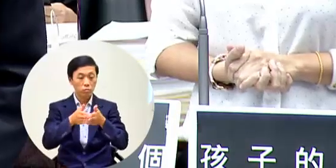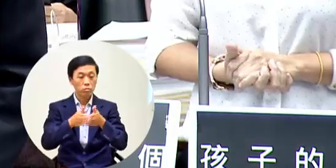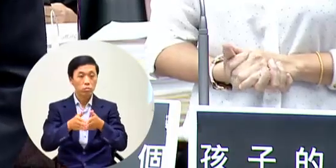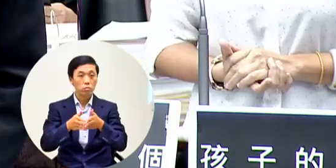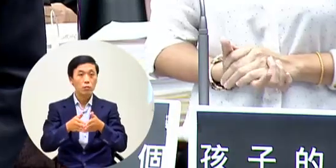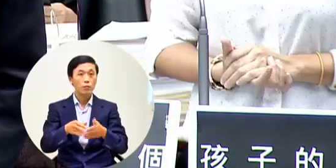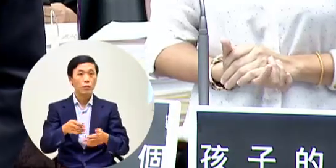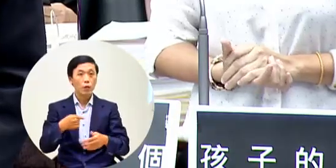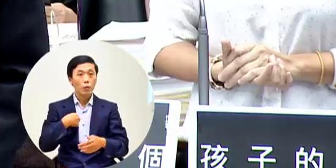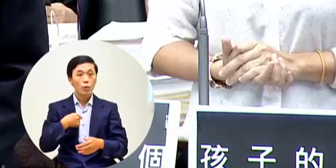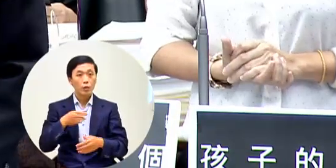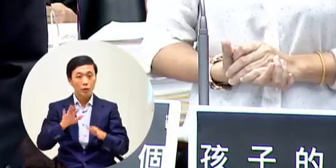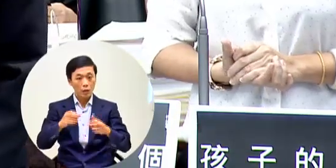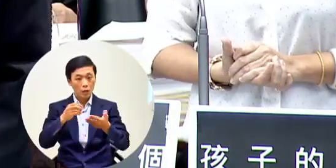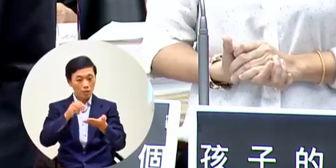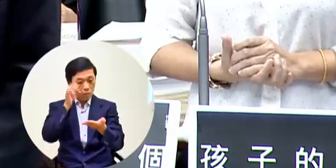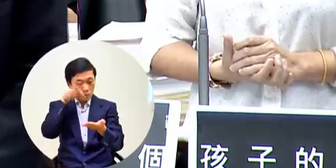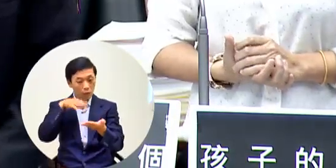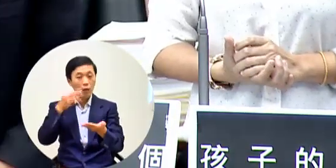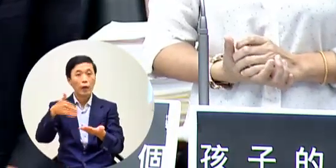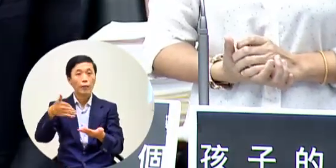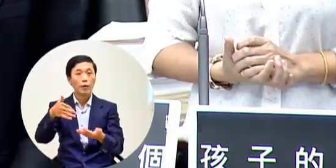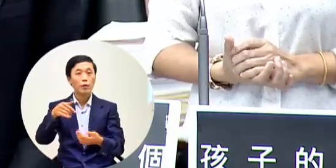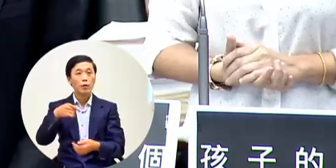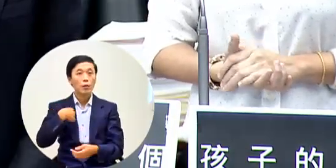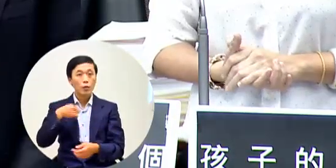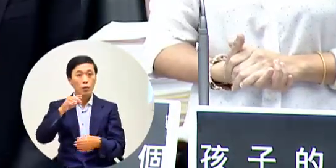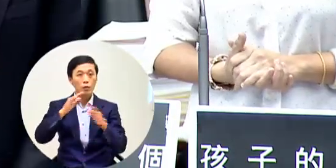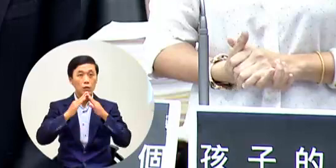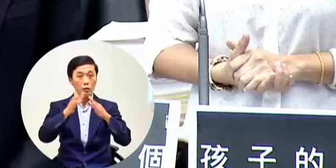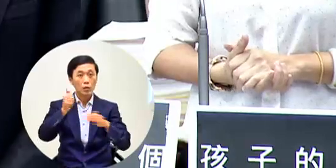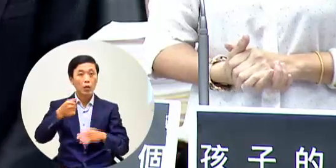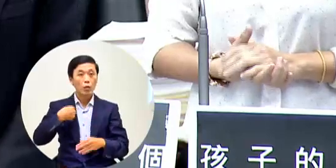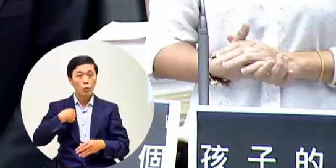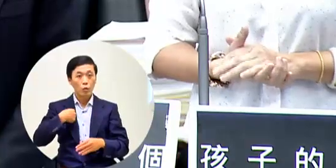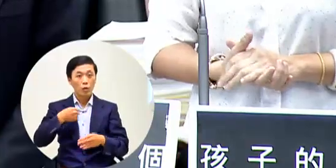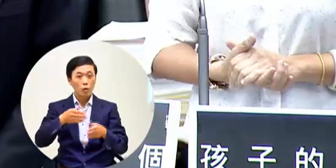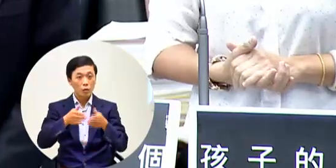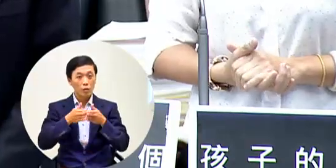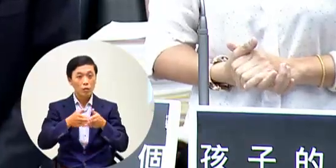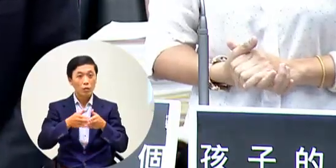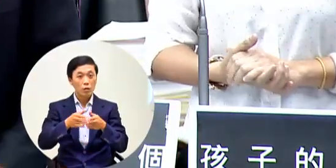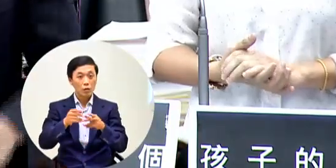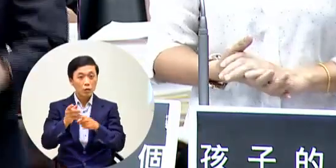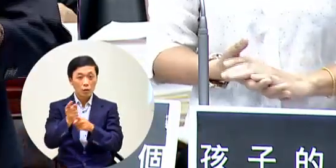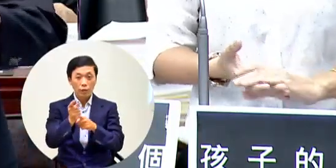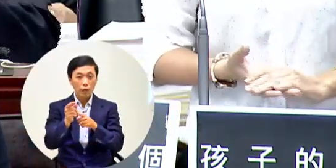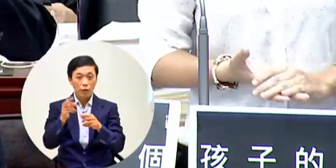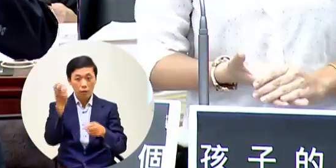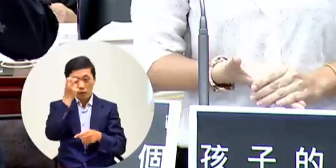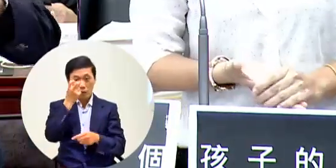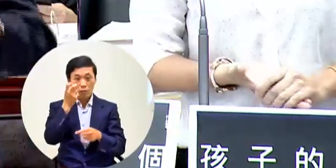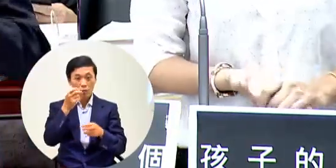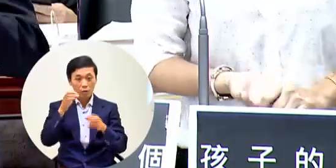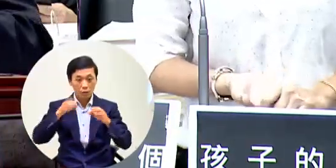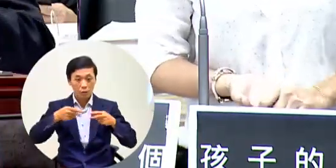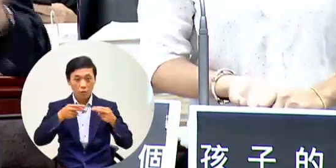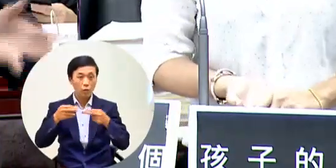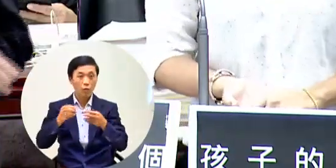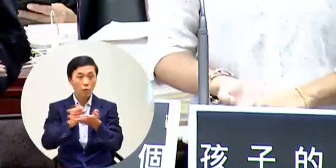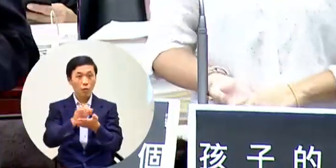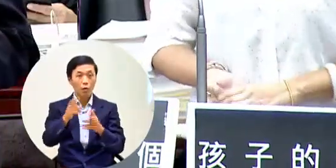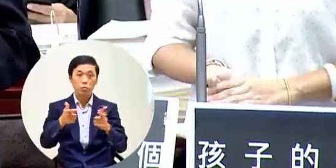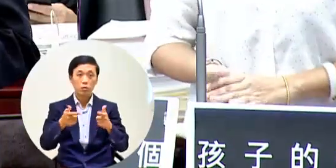检讨报告我现在还没看到。是 市长，我想我们要的不是消防检讨报告，而是说 检讨报告才知道要怎么去